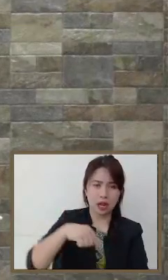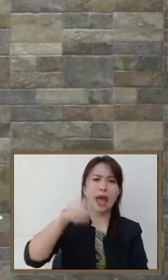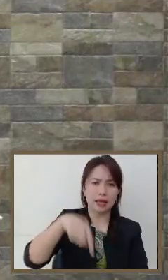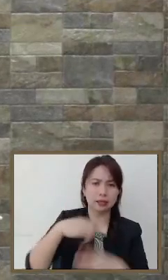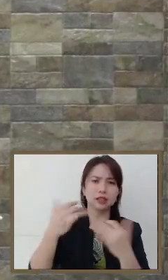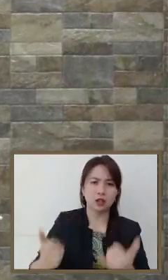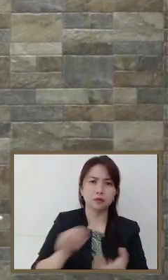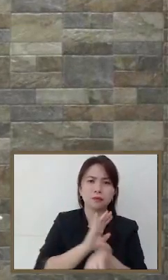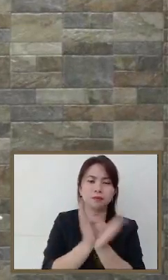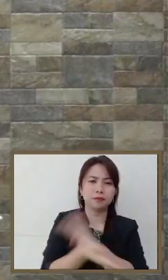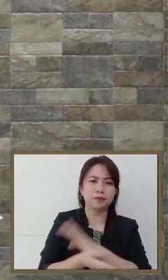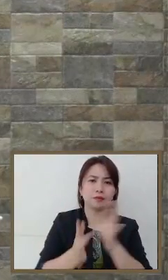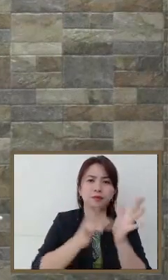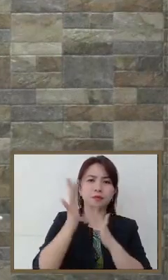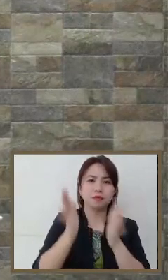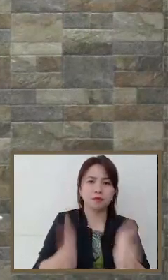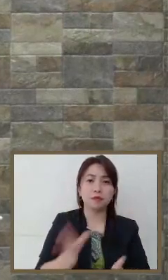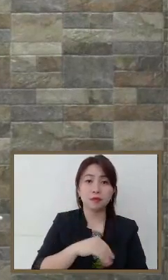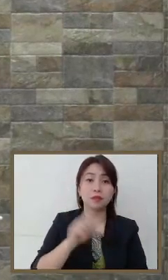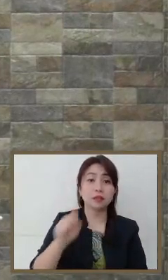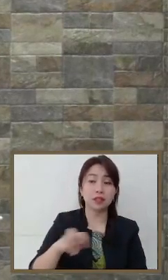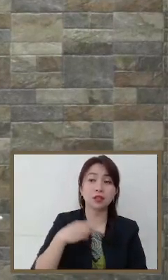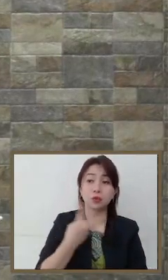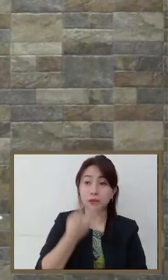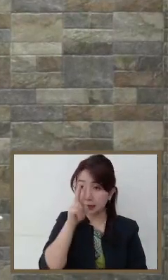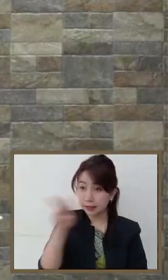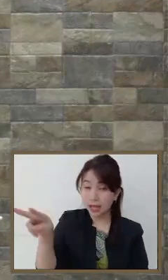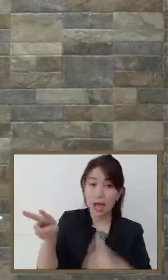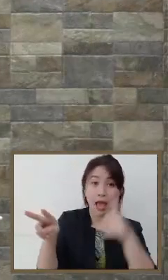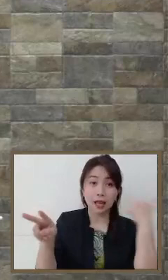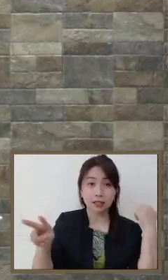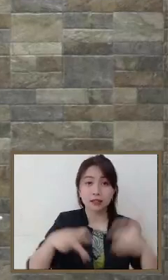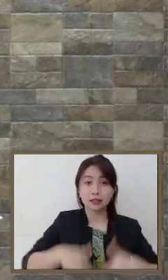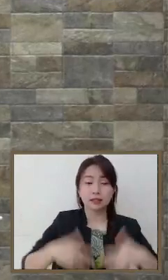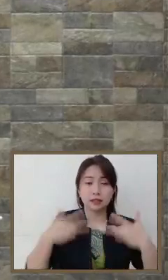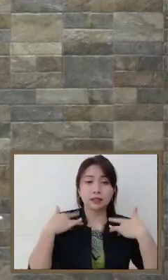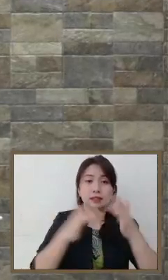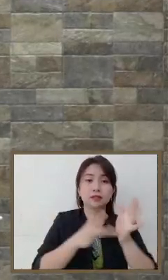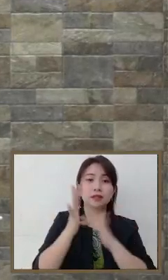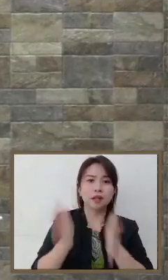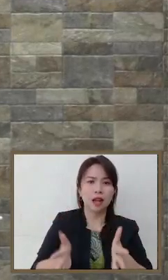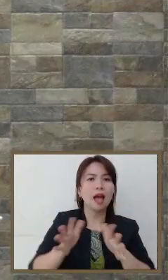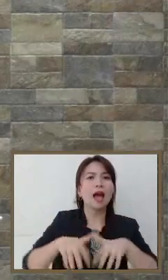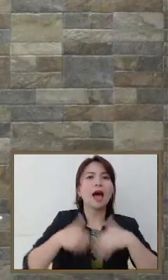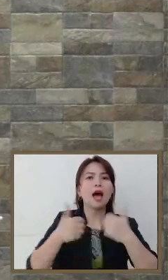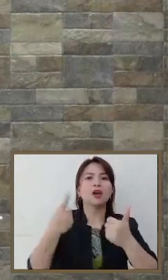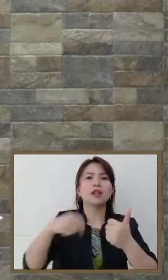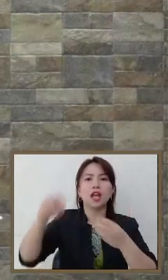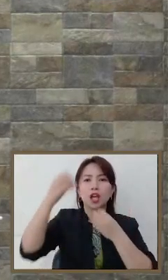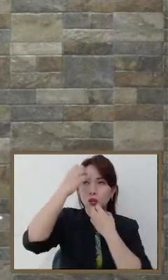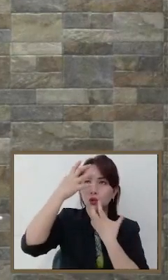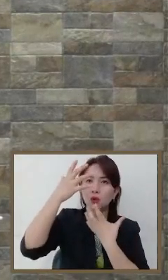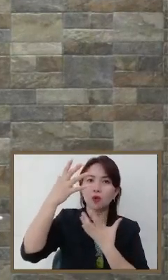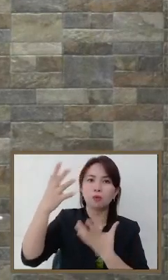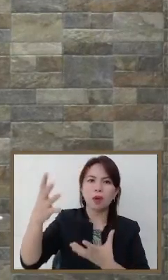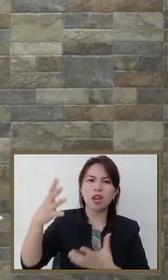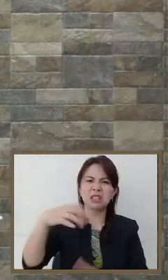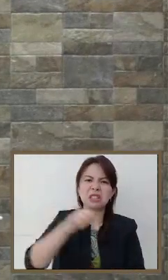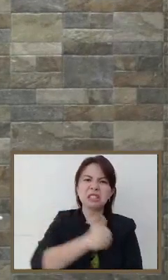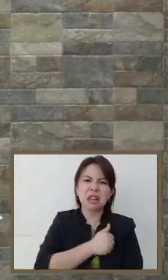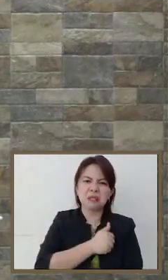natin nakita natin n saksan natin ang kanilang buhay kung paano silang nagpasakop sa kanilang nature at kung paano